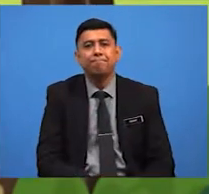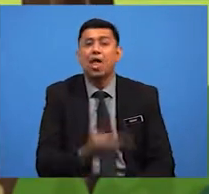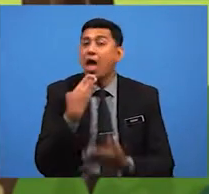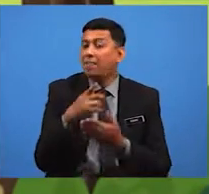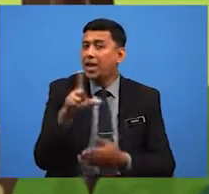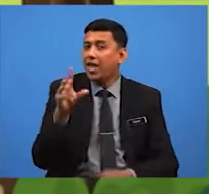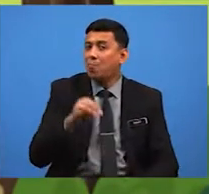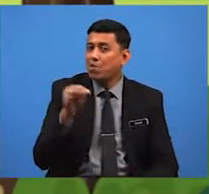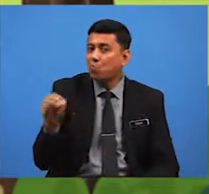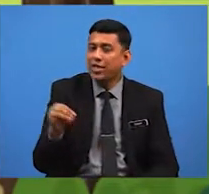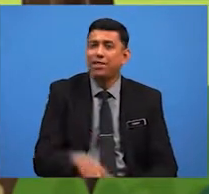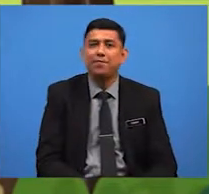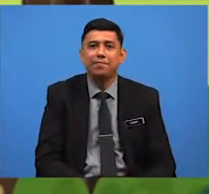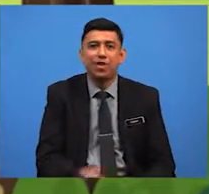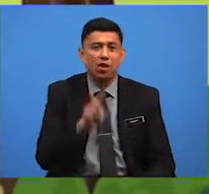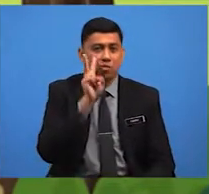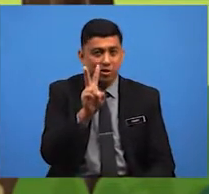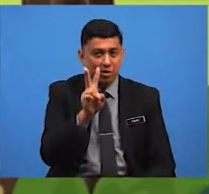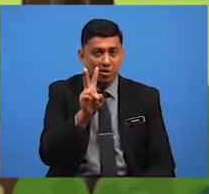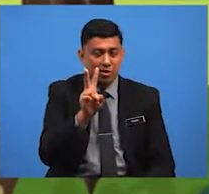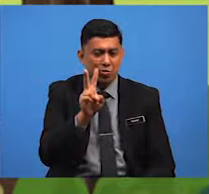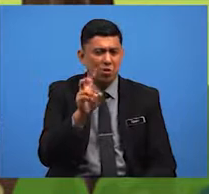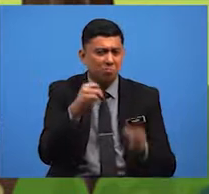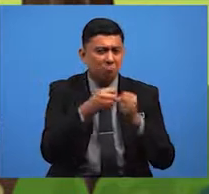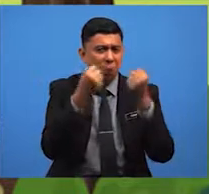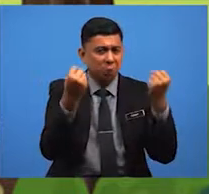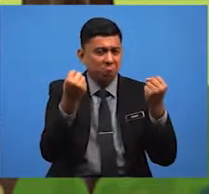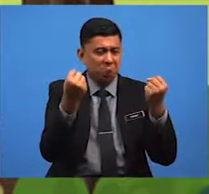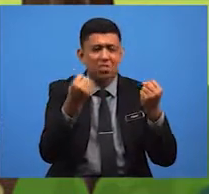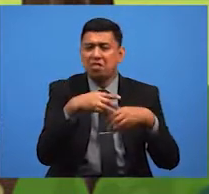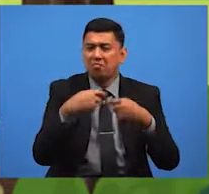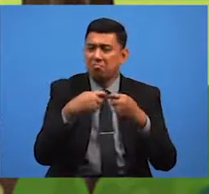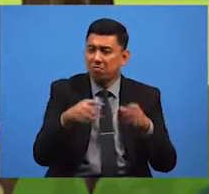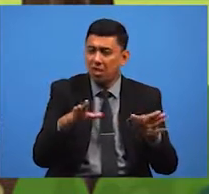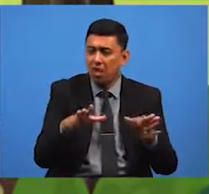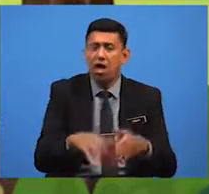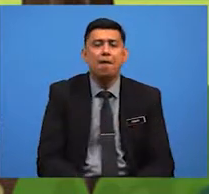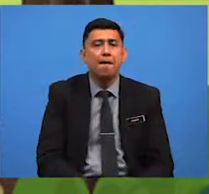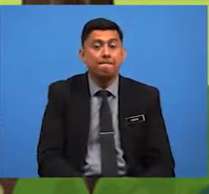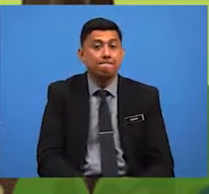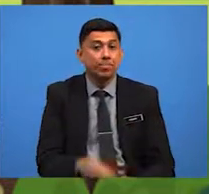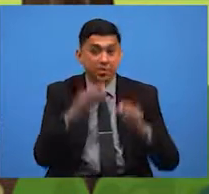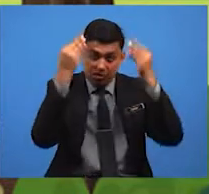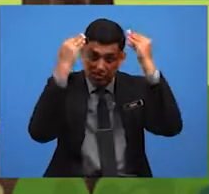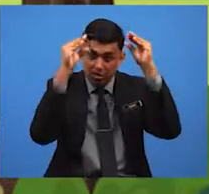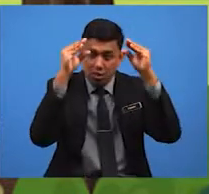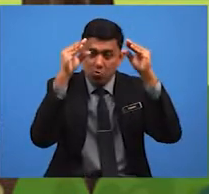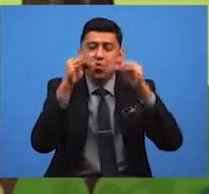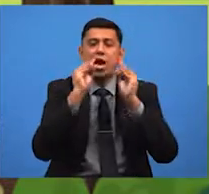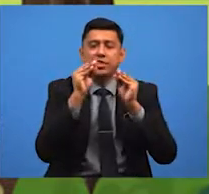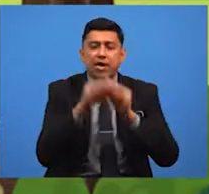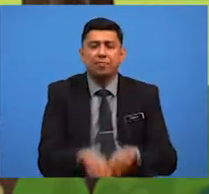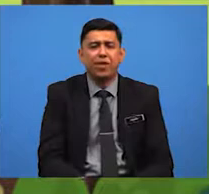Baiklah murid-murid sekalian, dua komponen sastra telah pun cikgu kupas. Cuba murid-murid